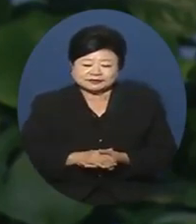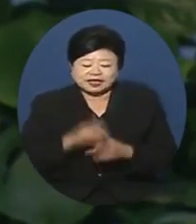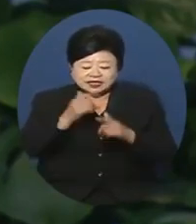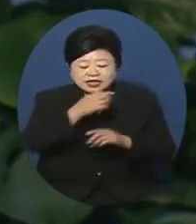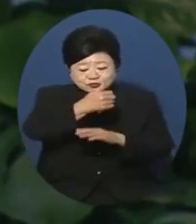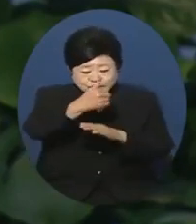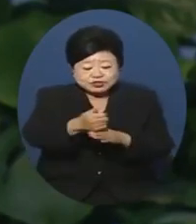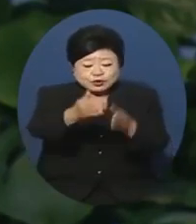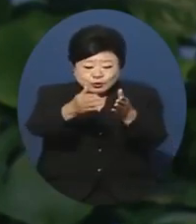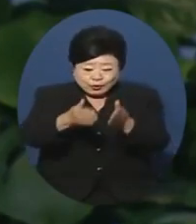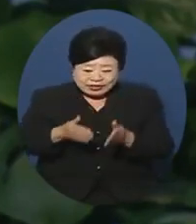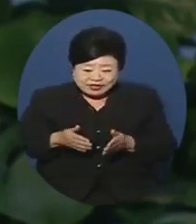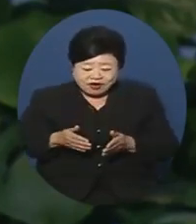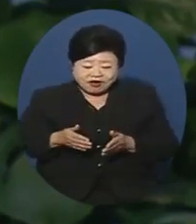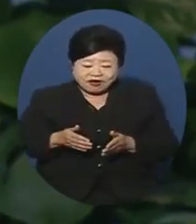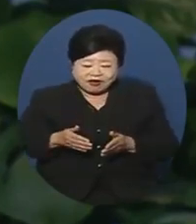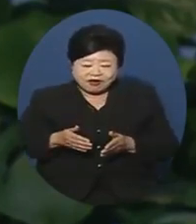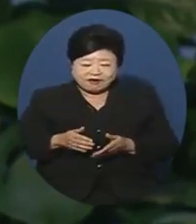예수 그리스도를 통해서